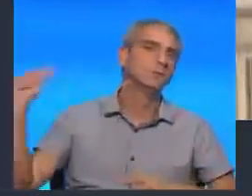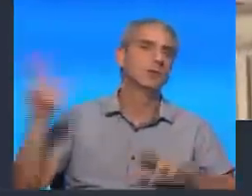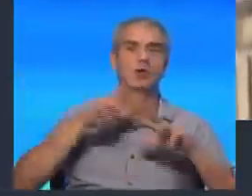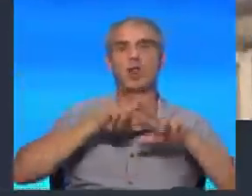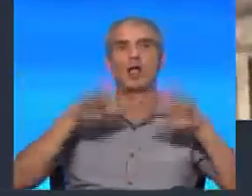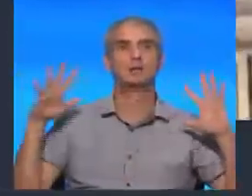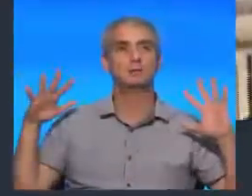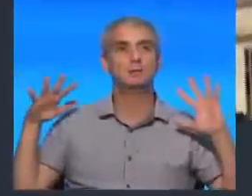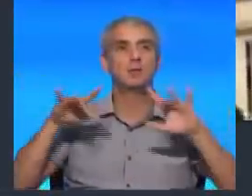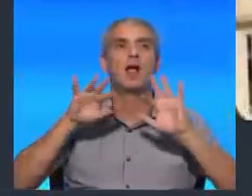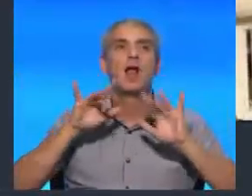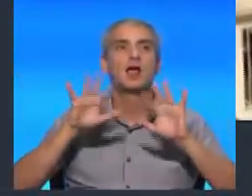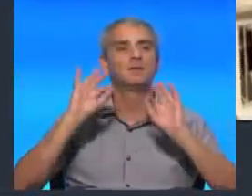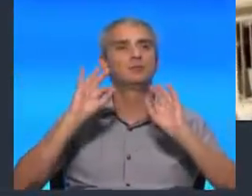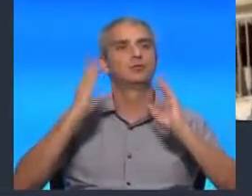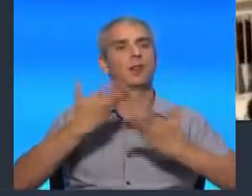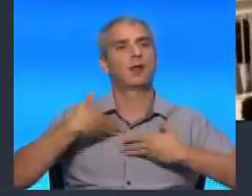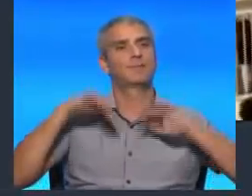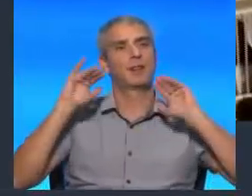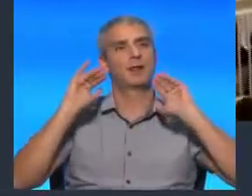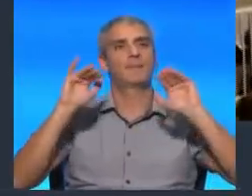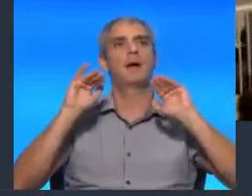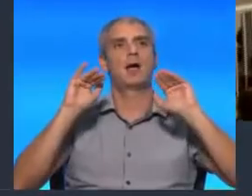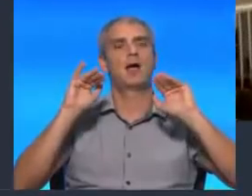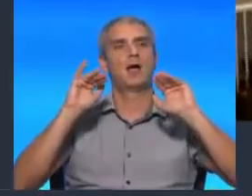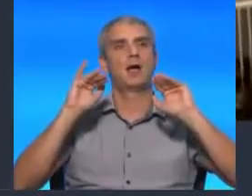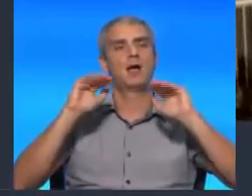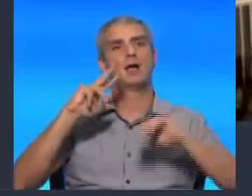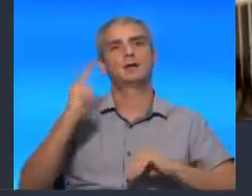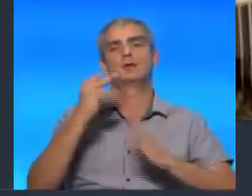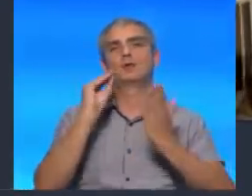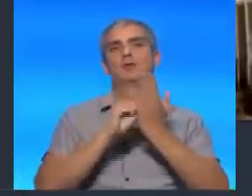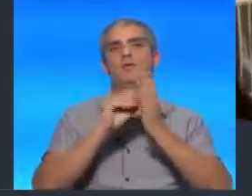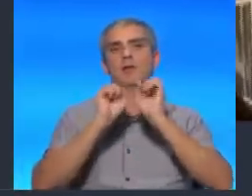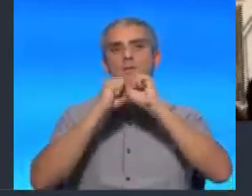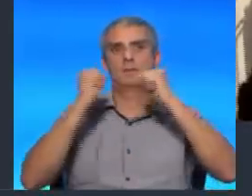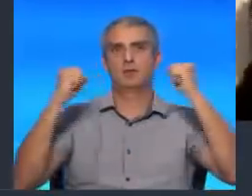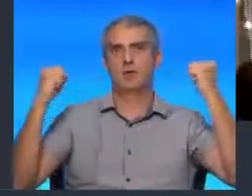באים רבבות כדי להתברך בברכה המשולשת הכתובה בתורה.